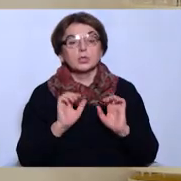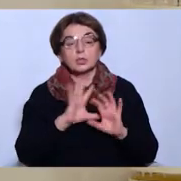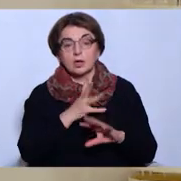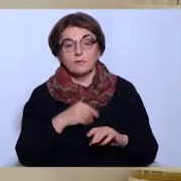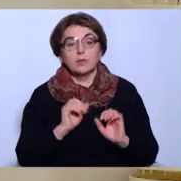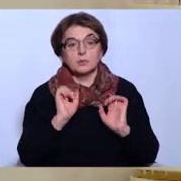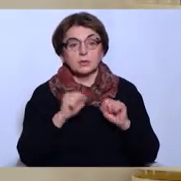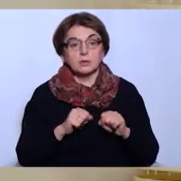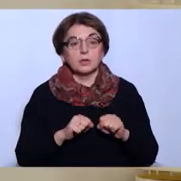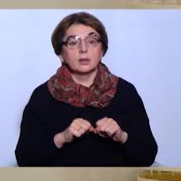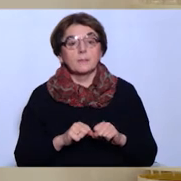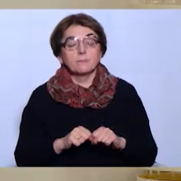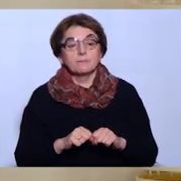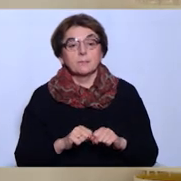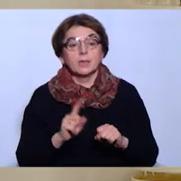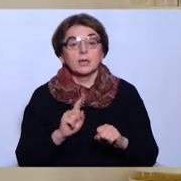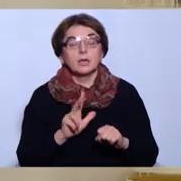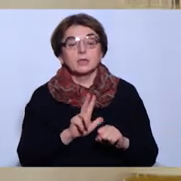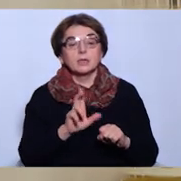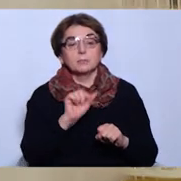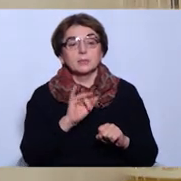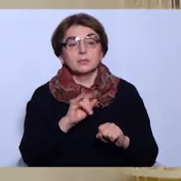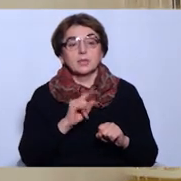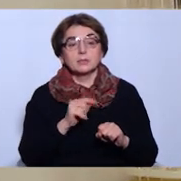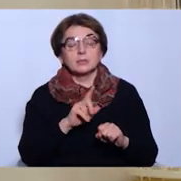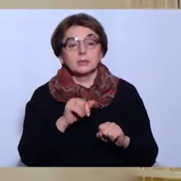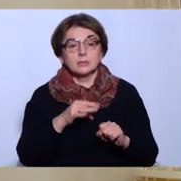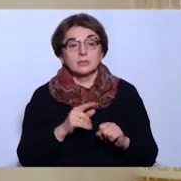შედეგია ჰიბრიდიზაციისა. რას ნიშნავს ჰიბრიდიზაცია?